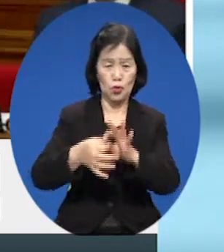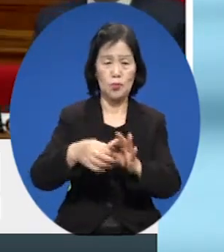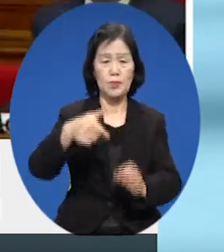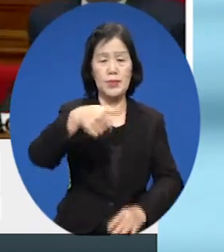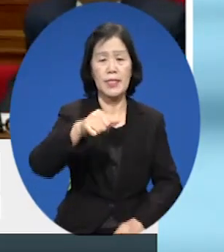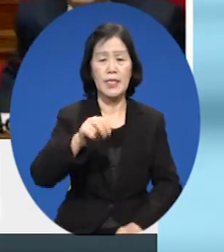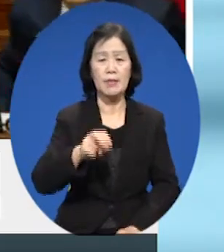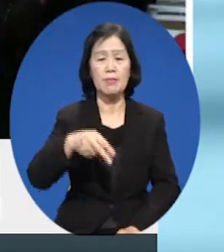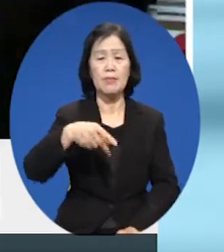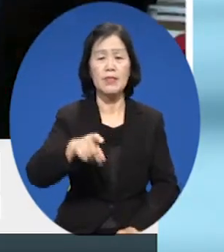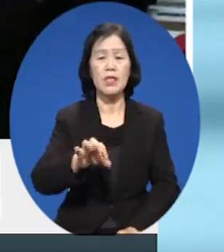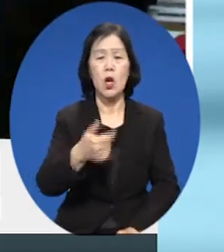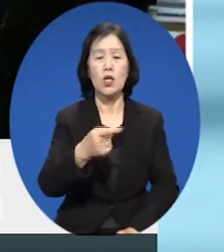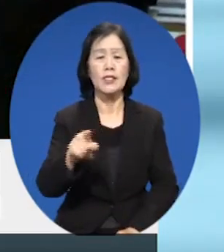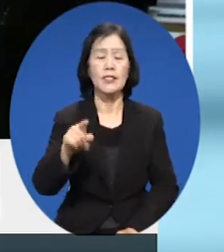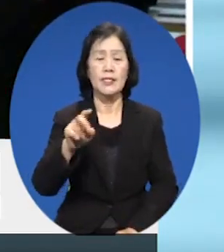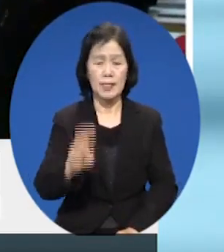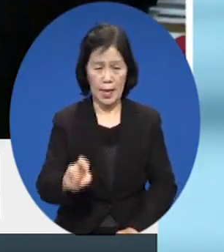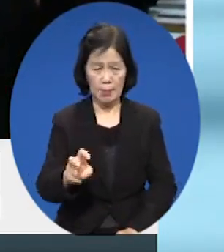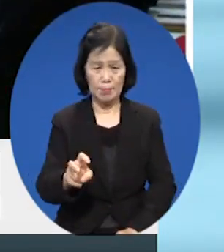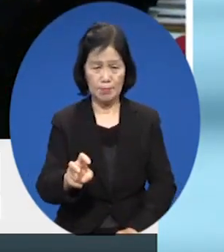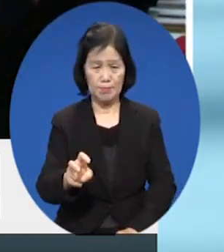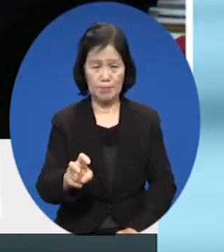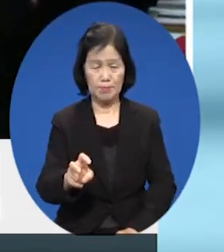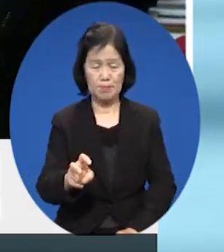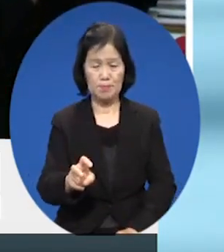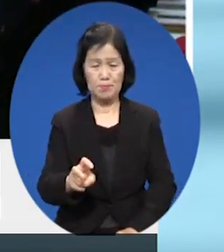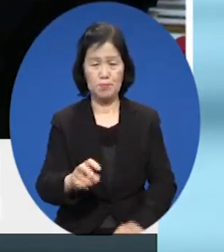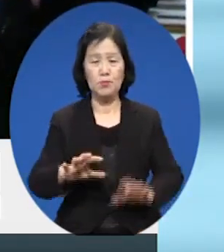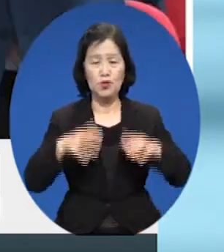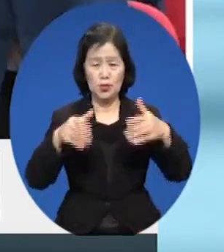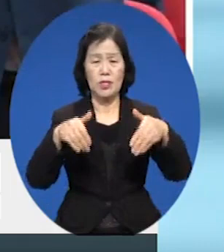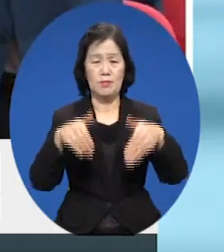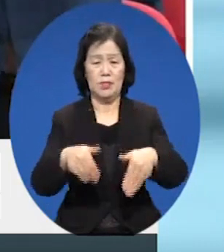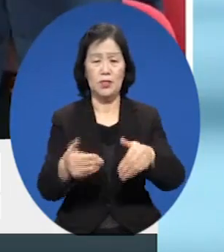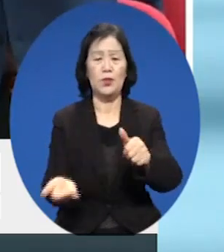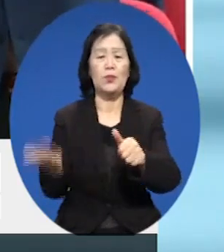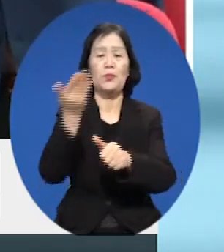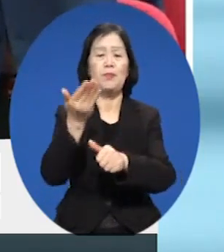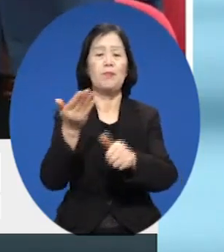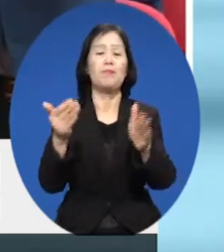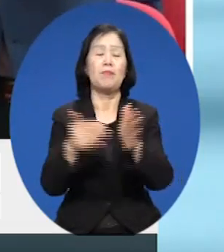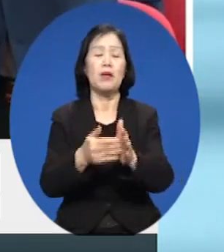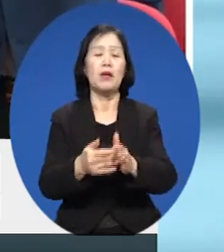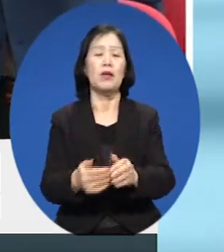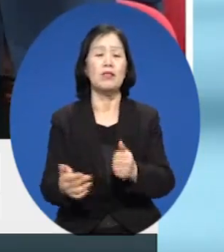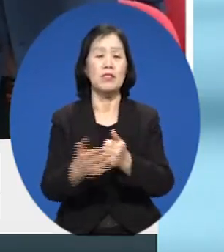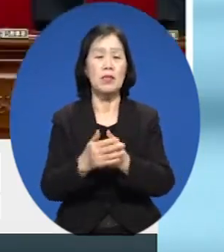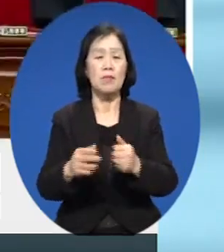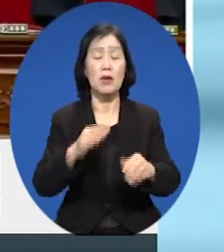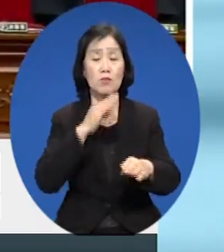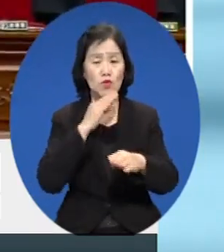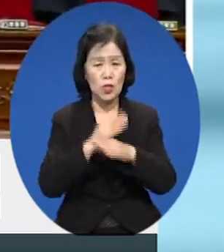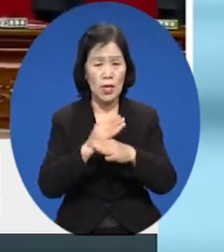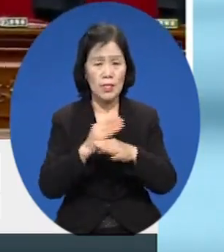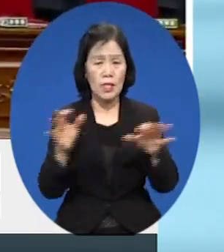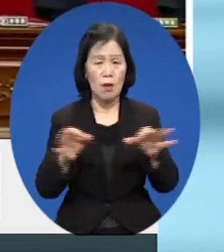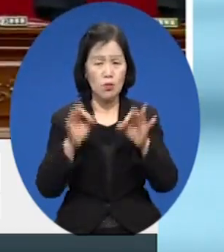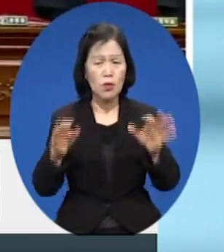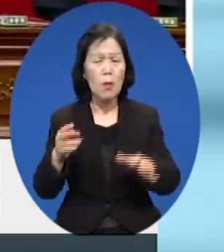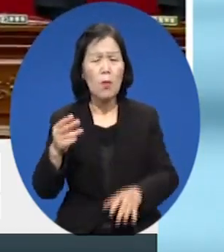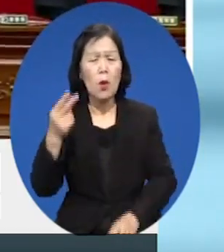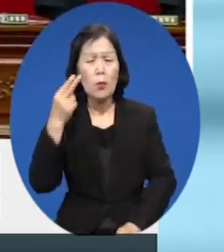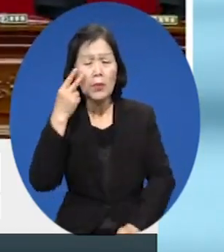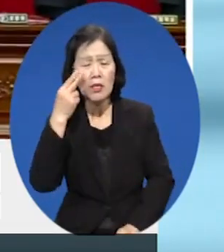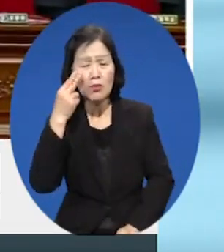남 국제부 부부장 2 이번에 국제 비수로 또 이렇게 올라왔습니다 이런걸 보면 북한이 당분간 미국과